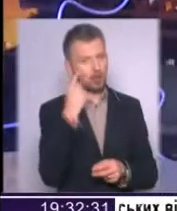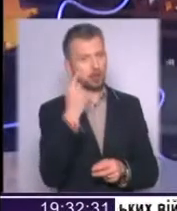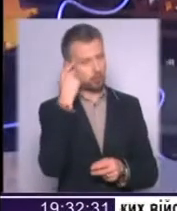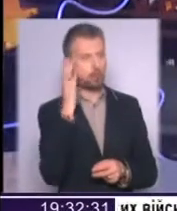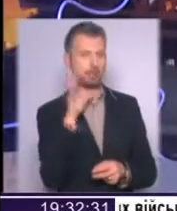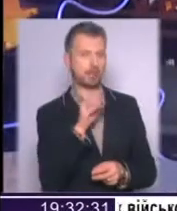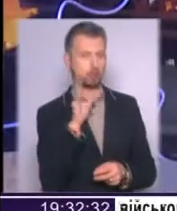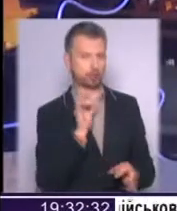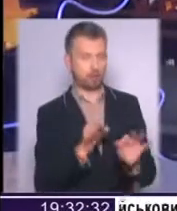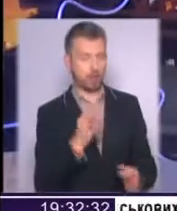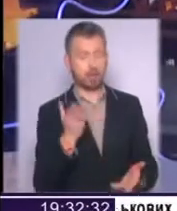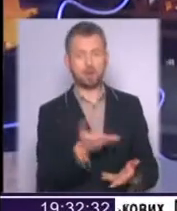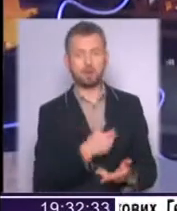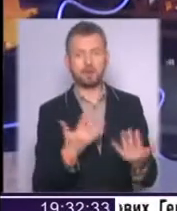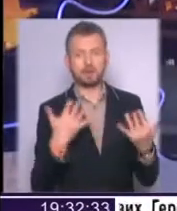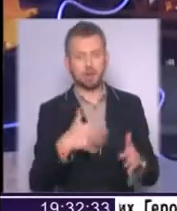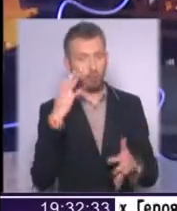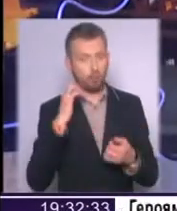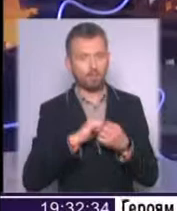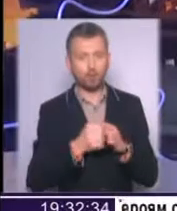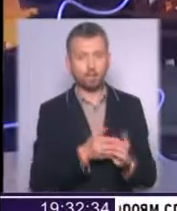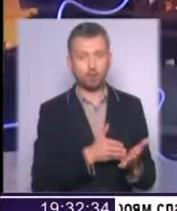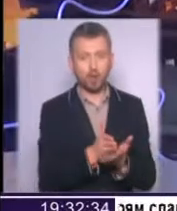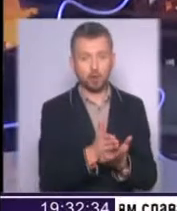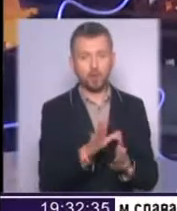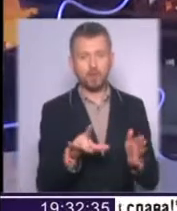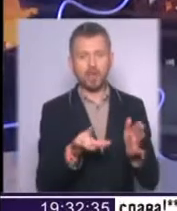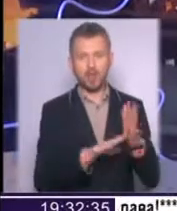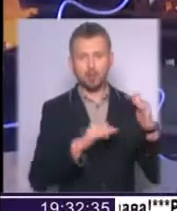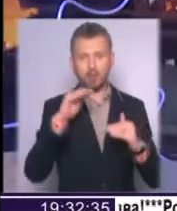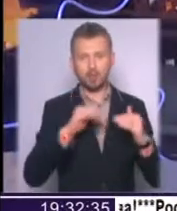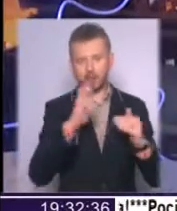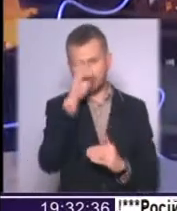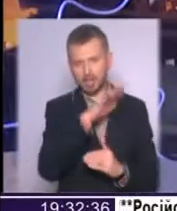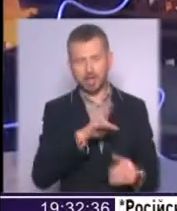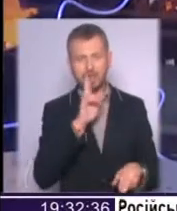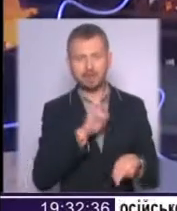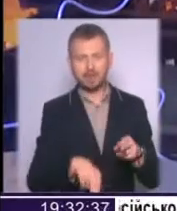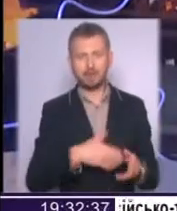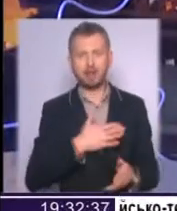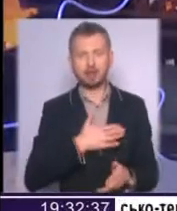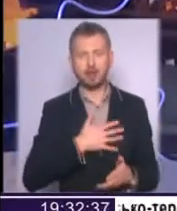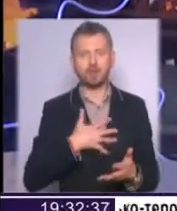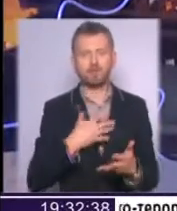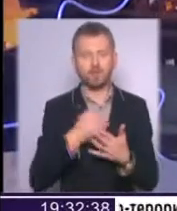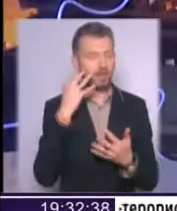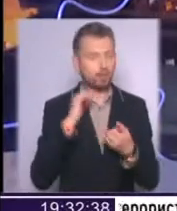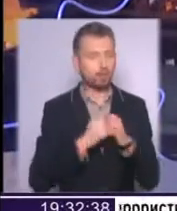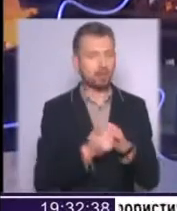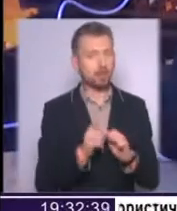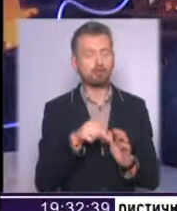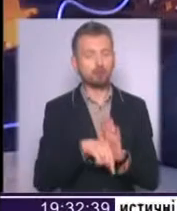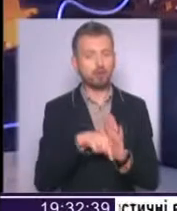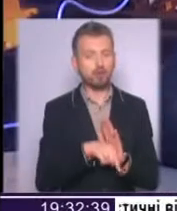якщо ми втратимо вугільну галузь, в енергобалансі країни зникне наше власне вугілля. Що це